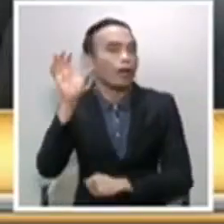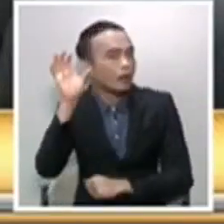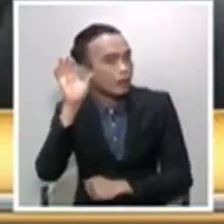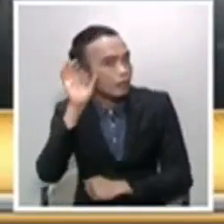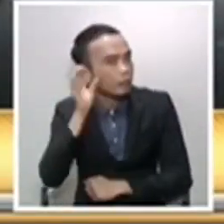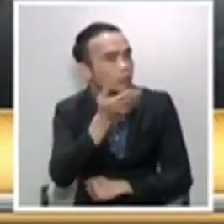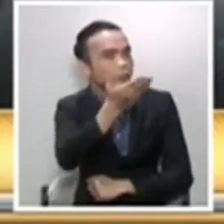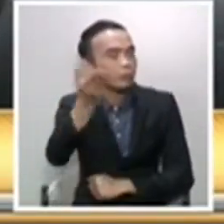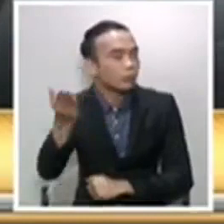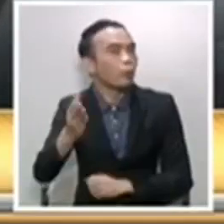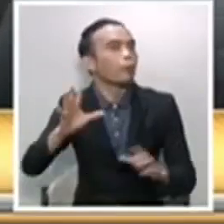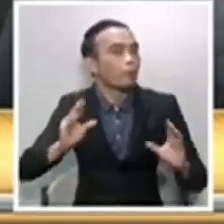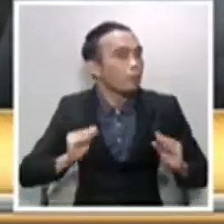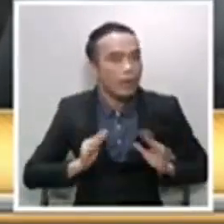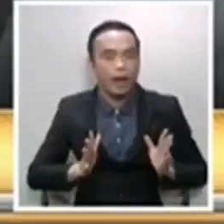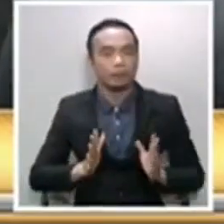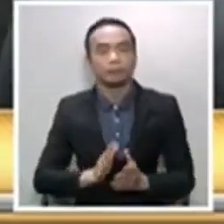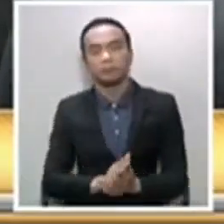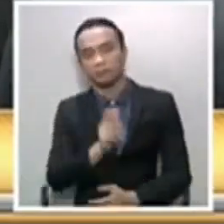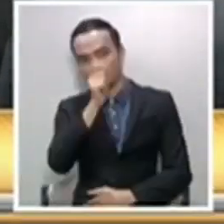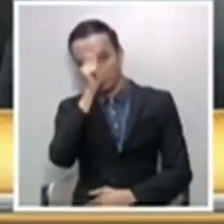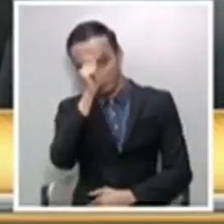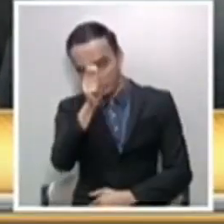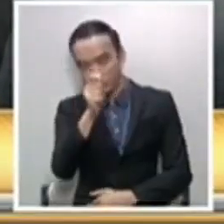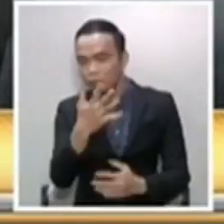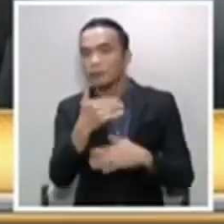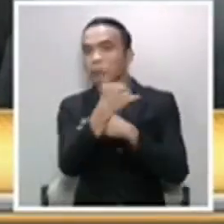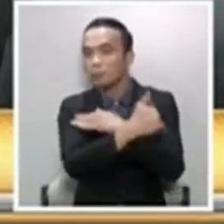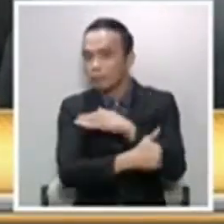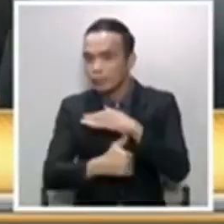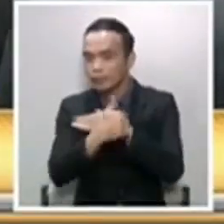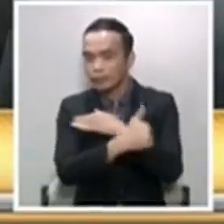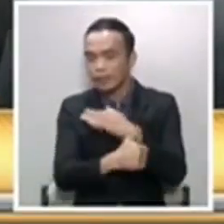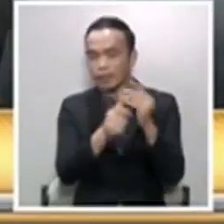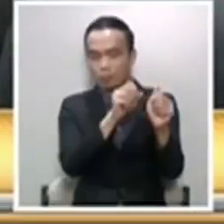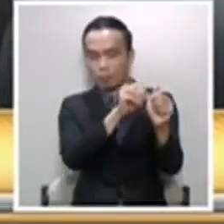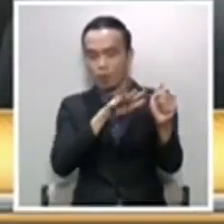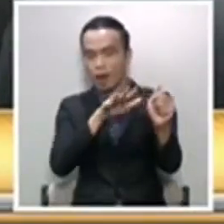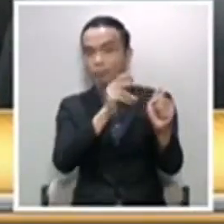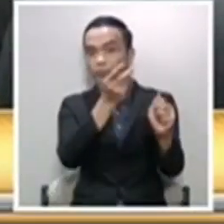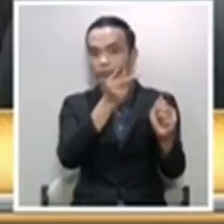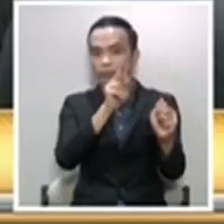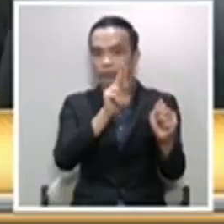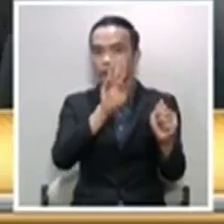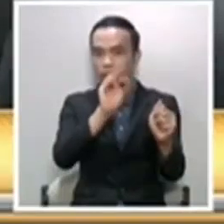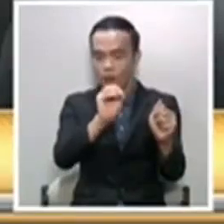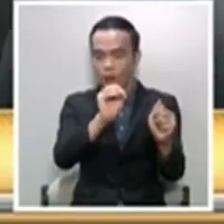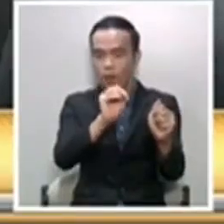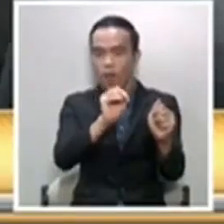อมรับนับถือจึงไม่มีท่านประธานครับประเทศที่ผู้นำและคณะรัฐมนตรีขาดการย